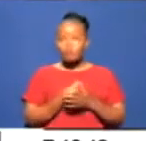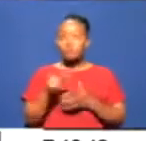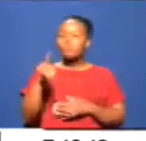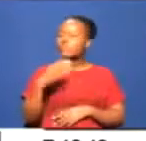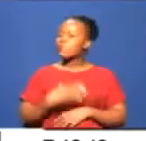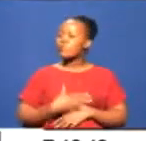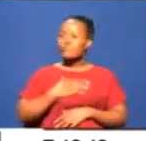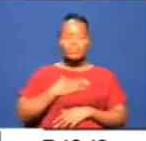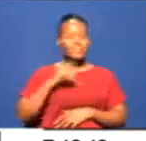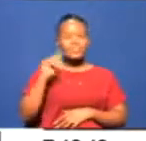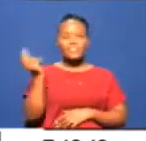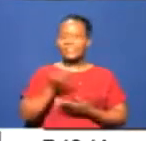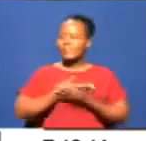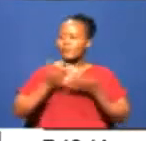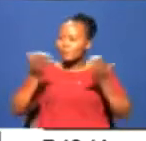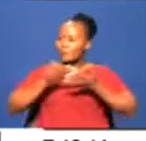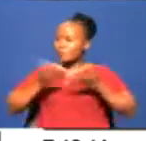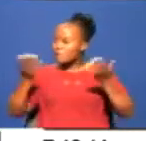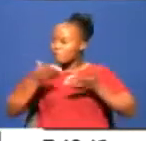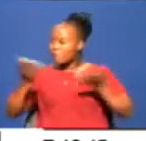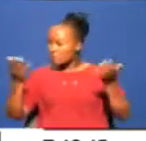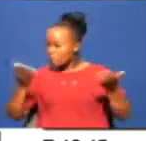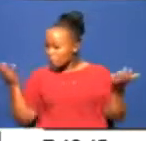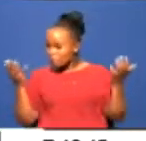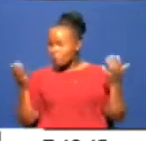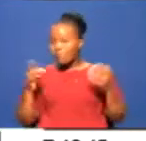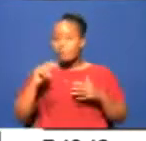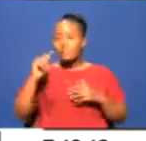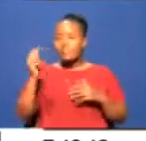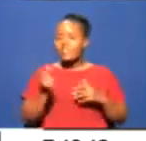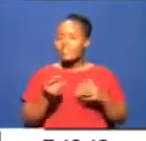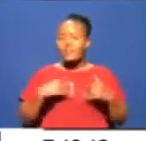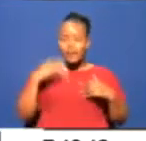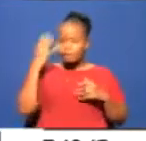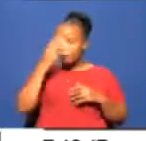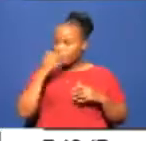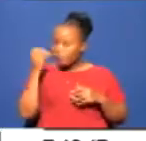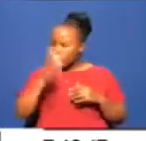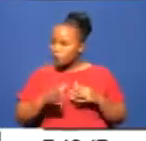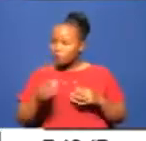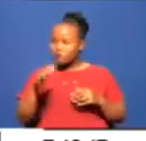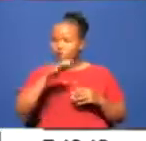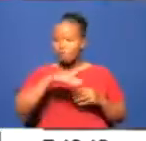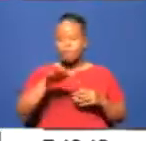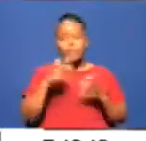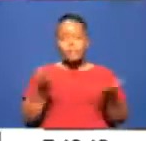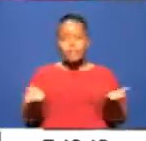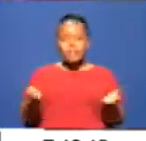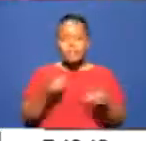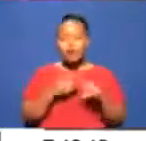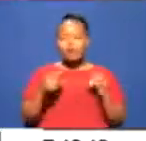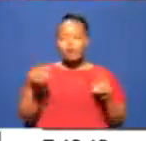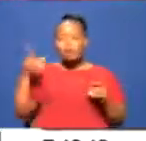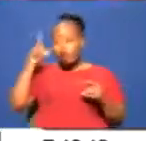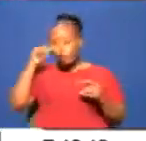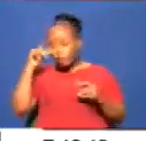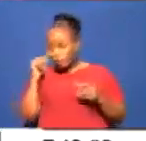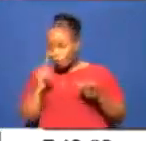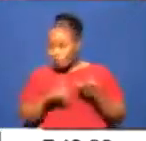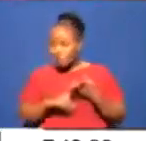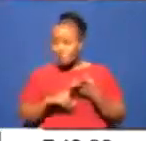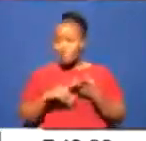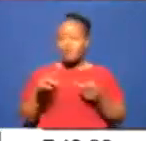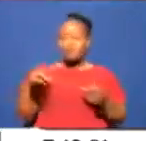Kenya. It has some very lovely sights, from the coast to the Kisumu, to the north, up